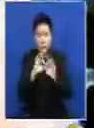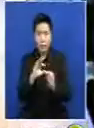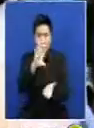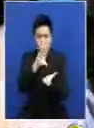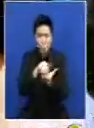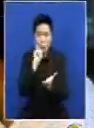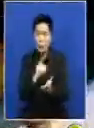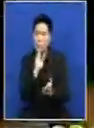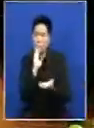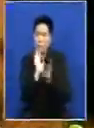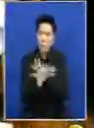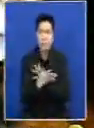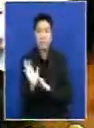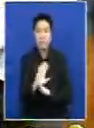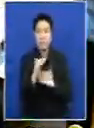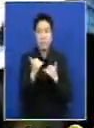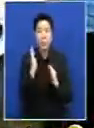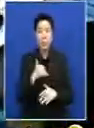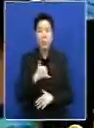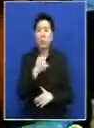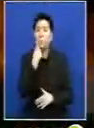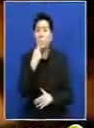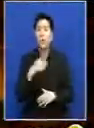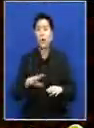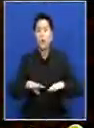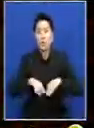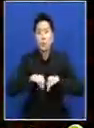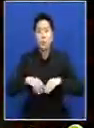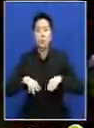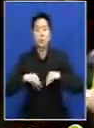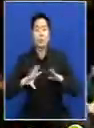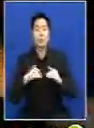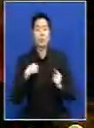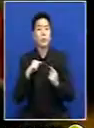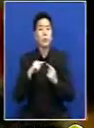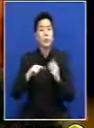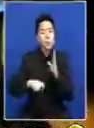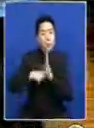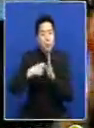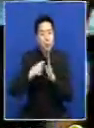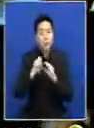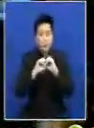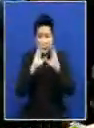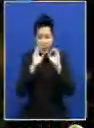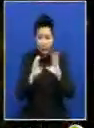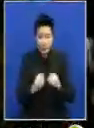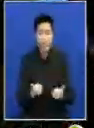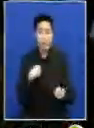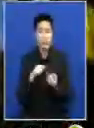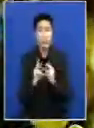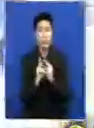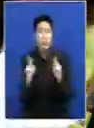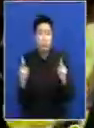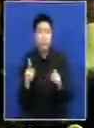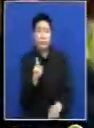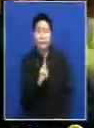งฉะนั้นครับการที่มีคนออกมาบอกว่ารับหรือไม่รับโดยมีเหตุผลประกอบชัดเจนทางคณะกรรมการการเลือก